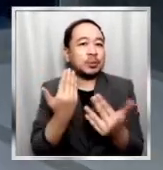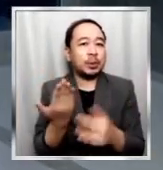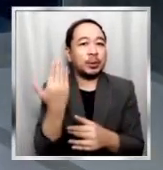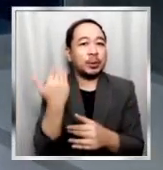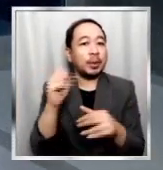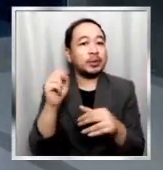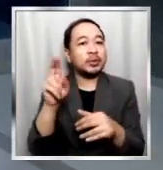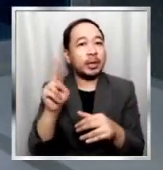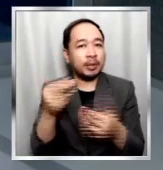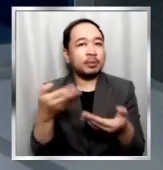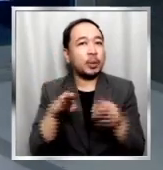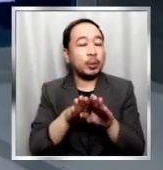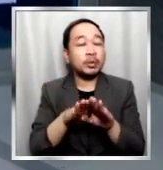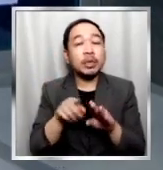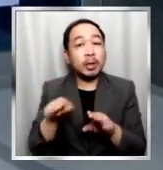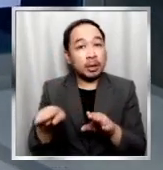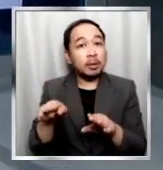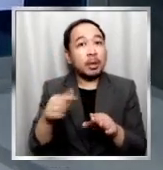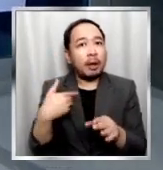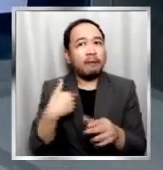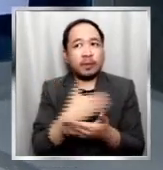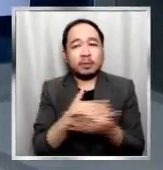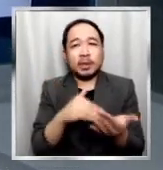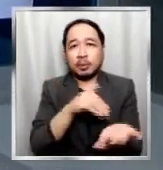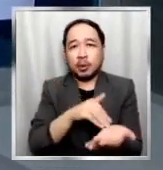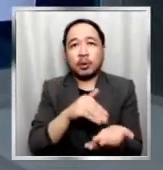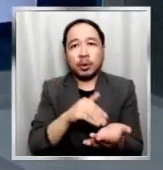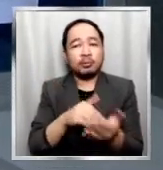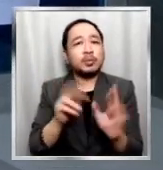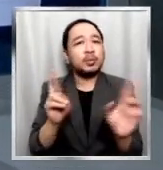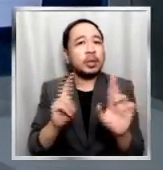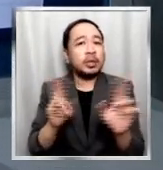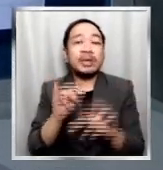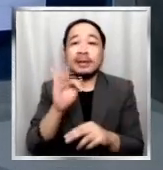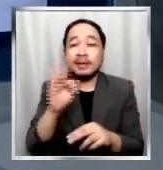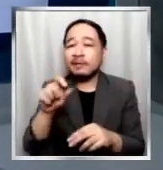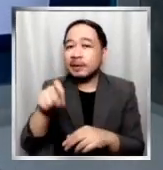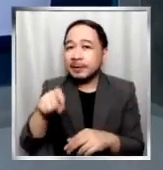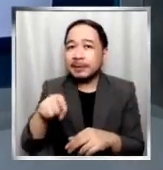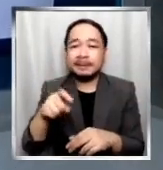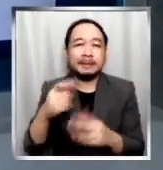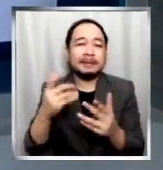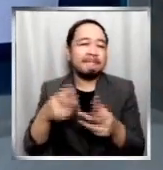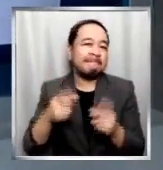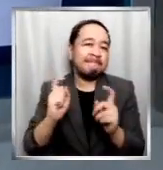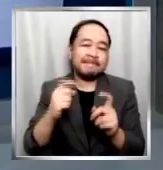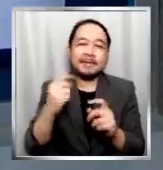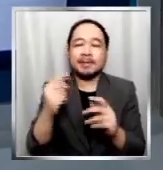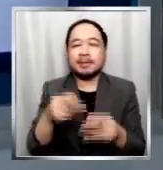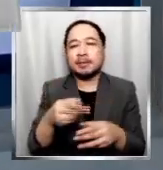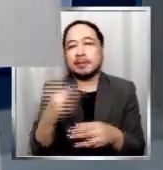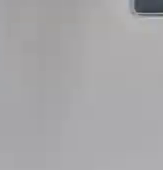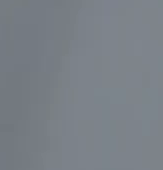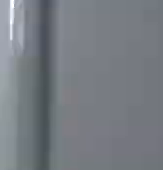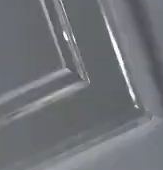naman daw ang mga healthcare worker doon sakaling may mga ilangan ng agarang gamutan. Nakatutok si Ian